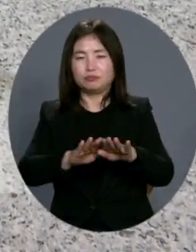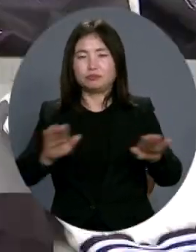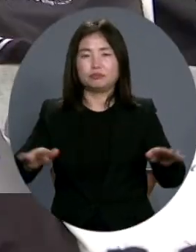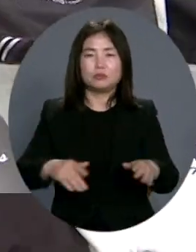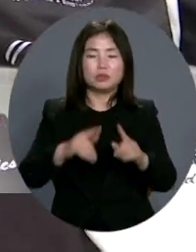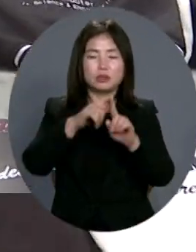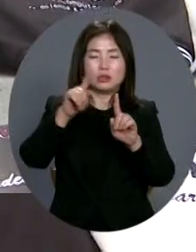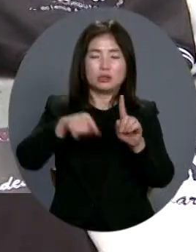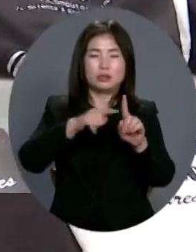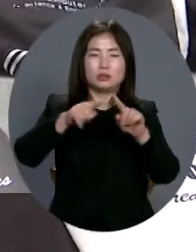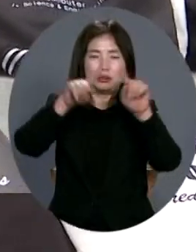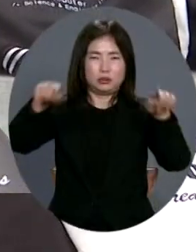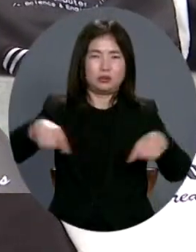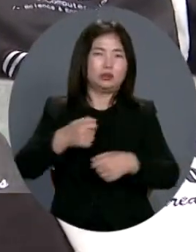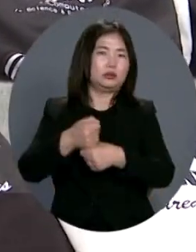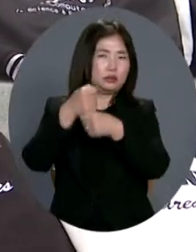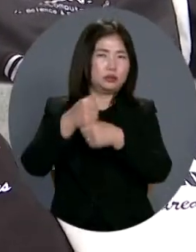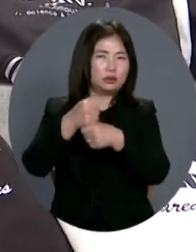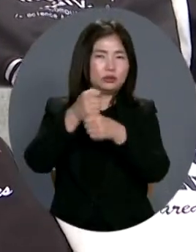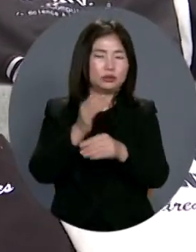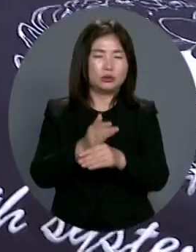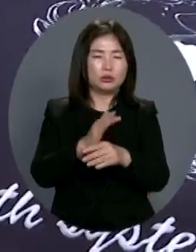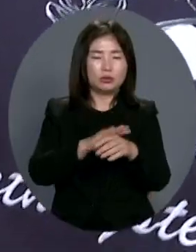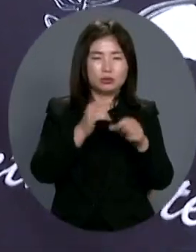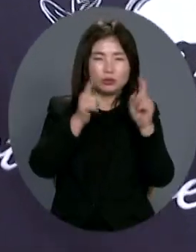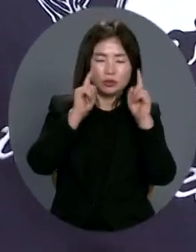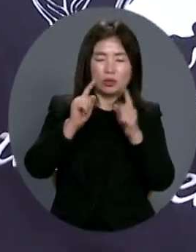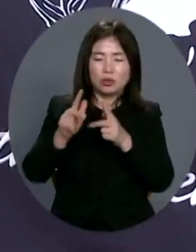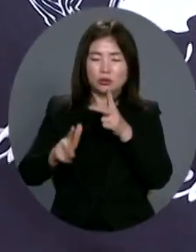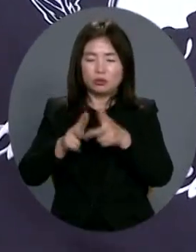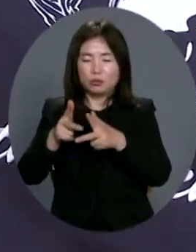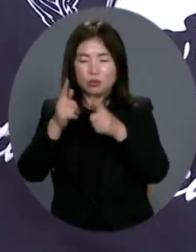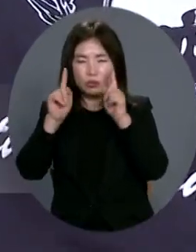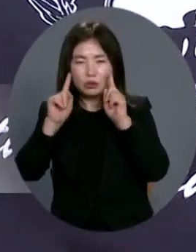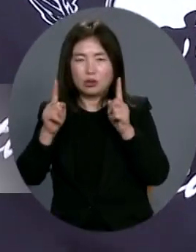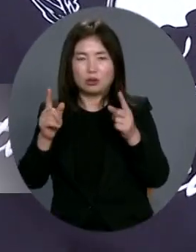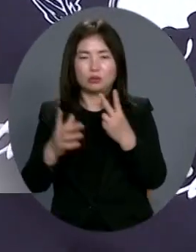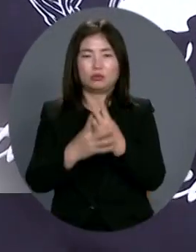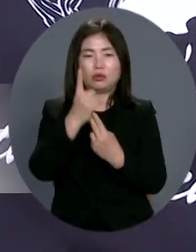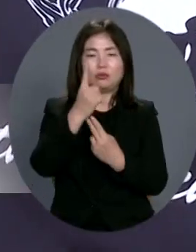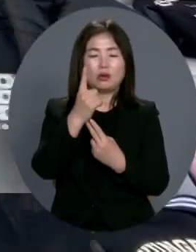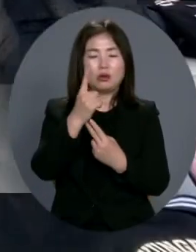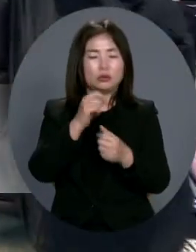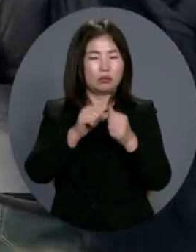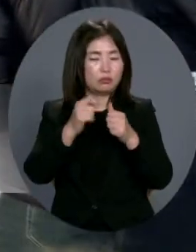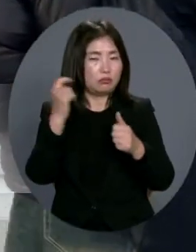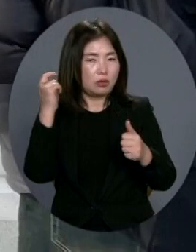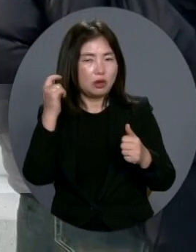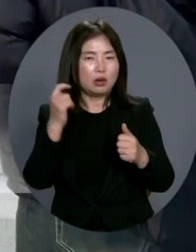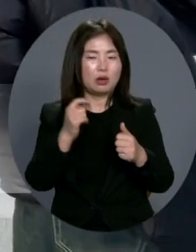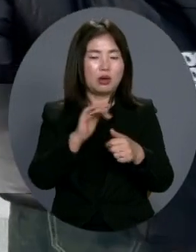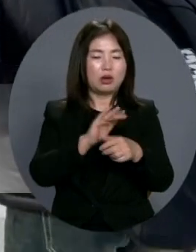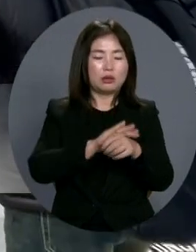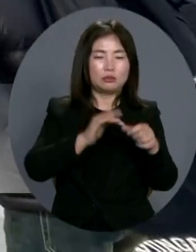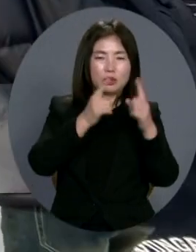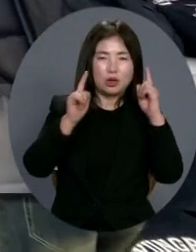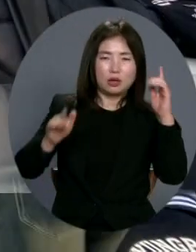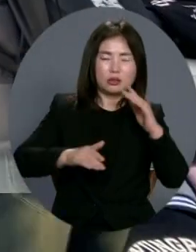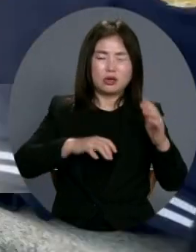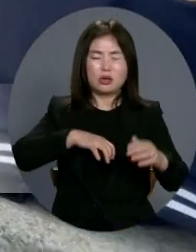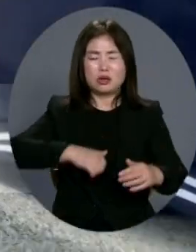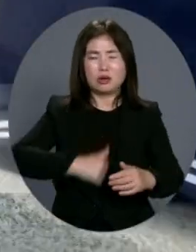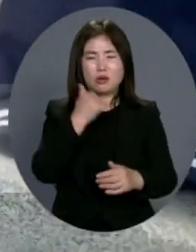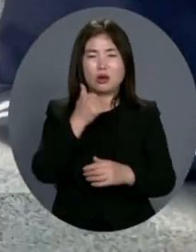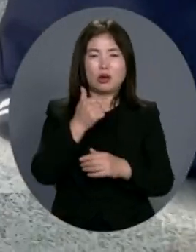1인 시위도 이어지고 있습니다. 경북대와 금호공대가 통합을 추진한다는 소식이 알려지자 경북대 학생들이 크게